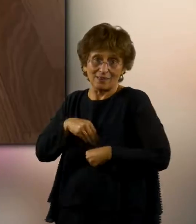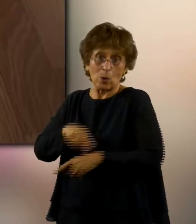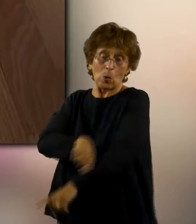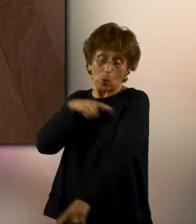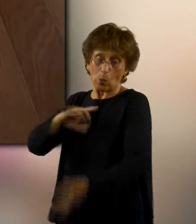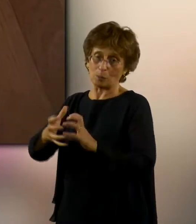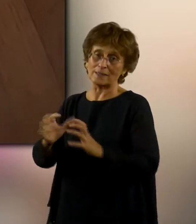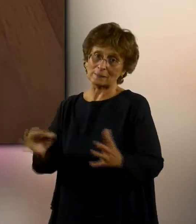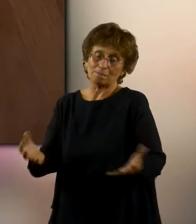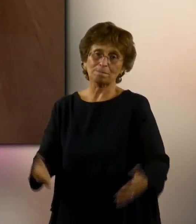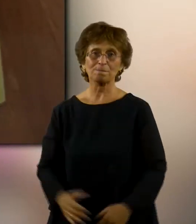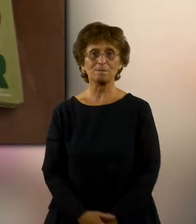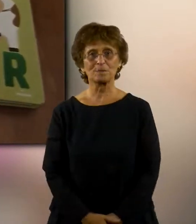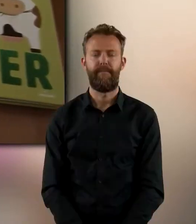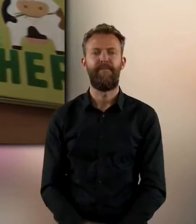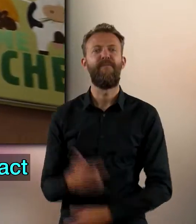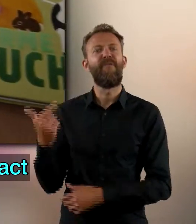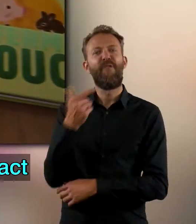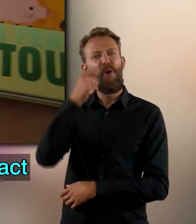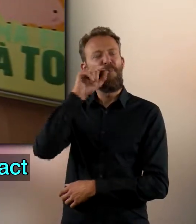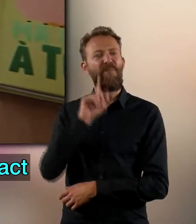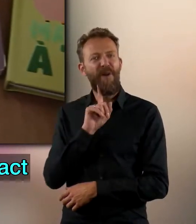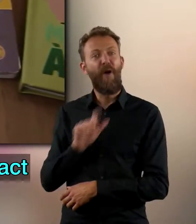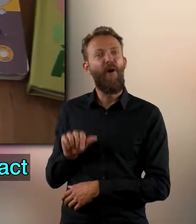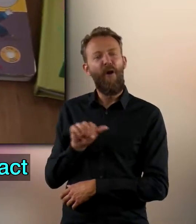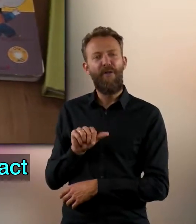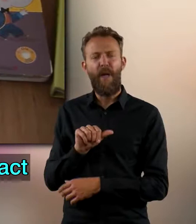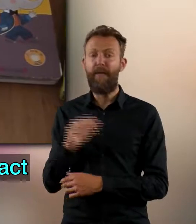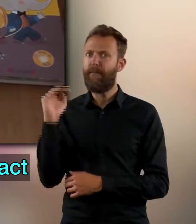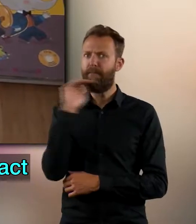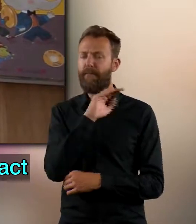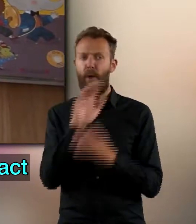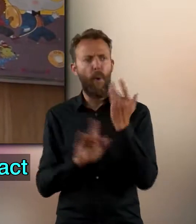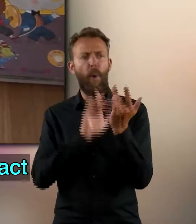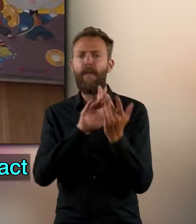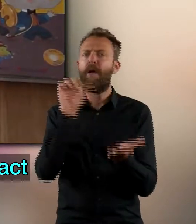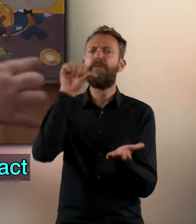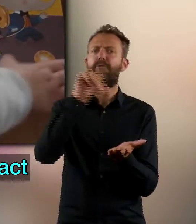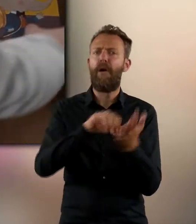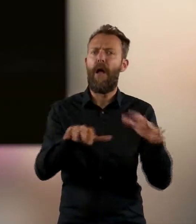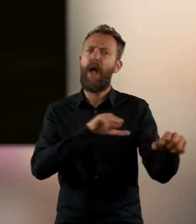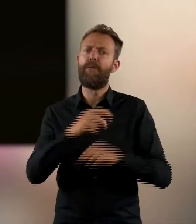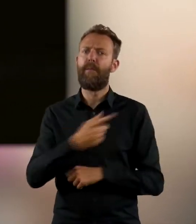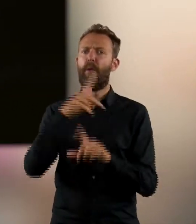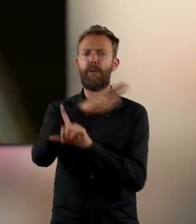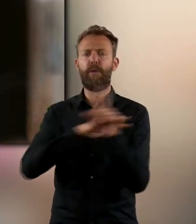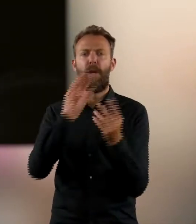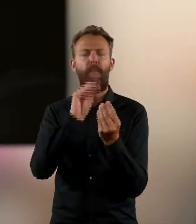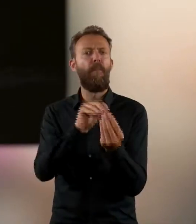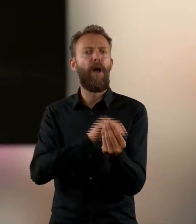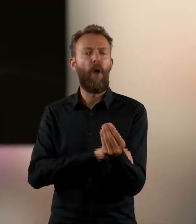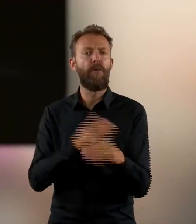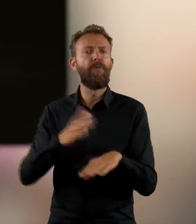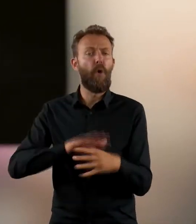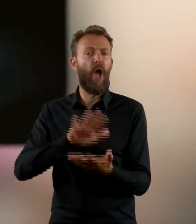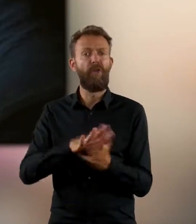compliquée, qui est un peu longue. Les parents d'Antonin prennent vite contact avec le Centre d'action médico-sociale précoce.